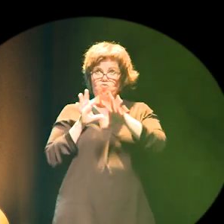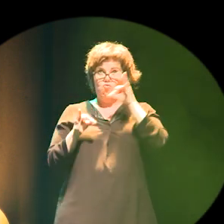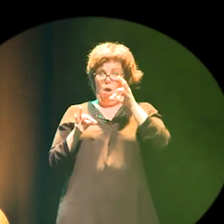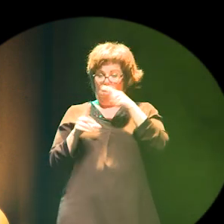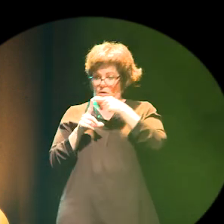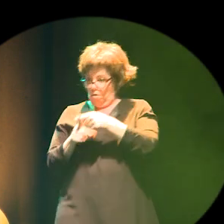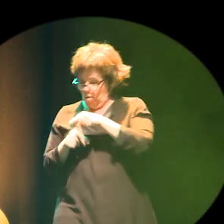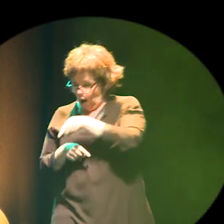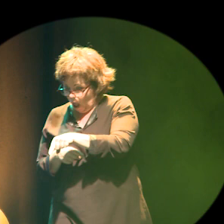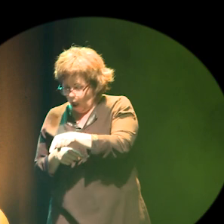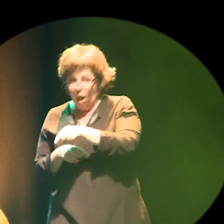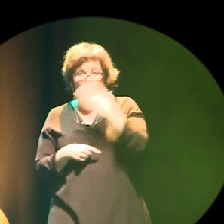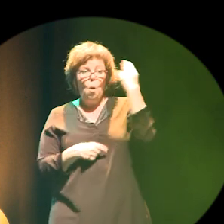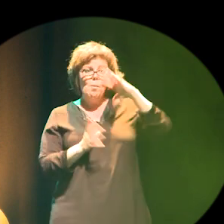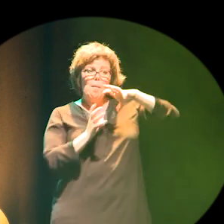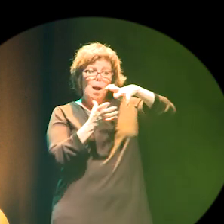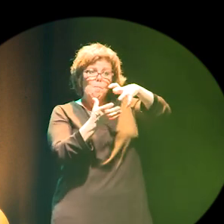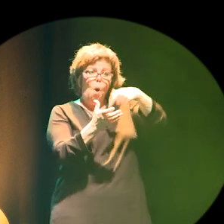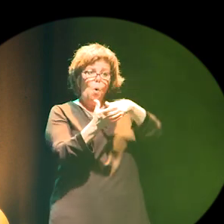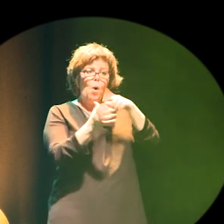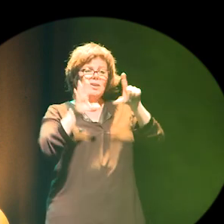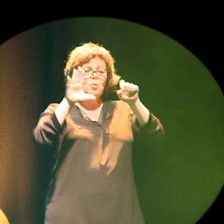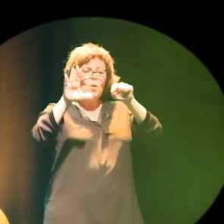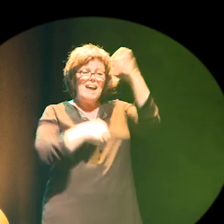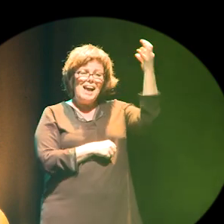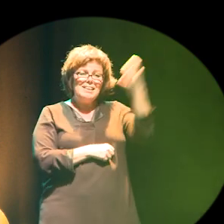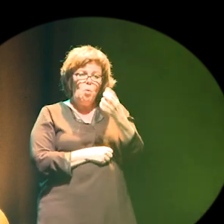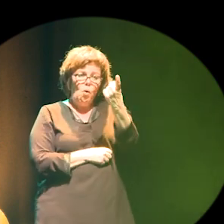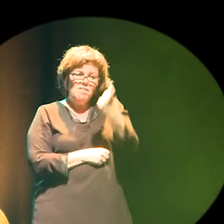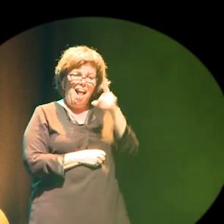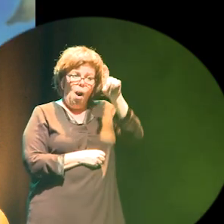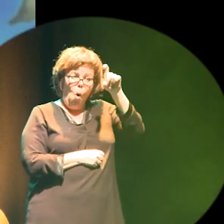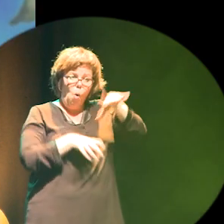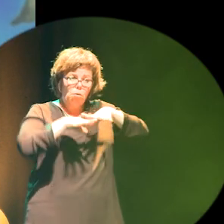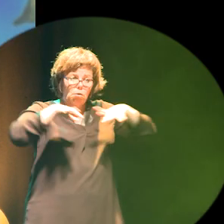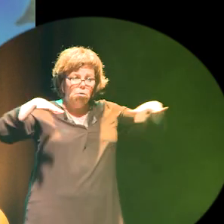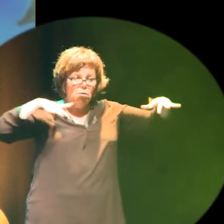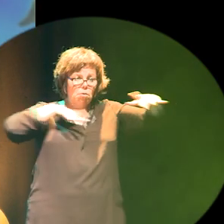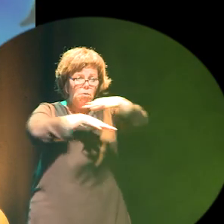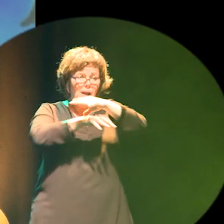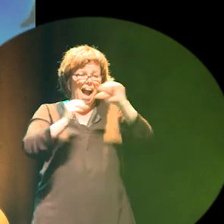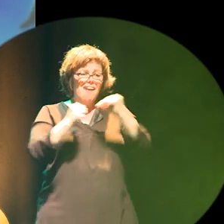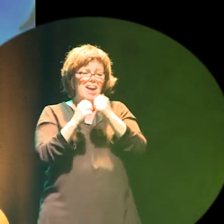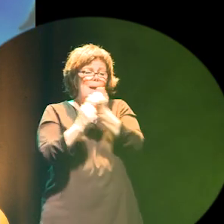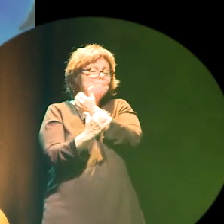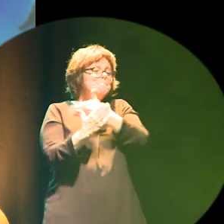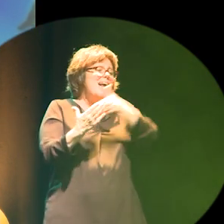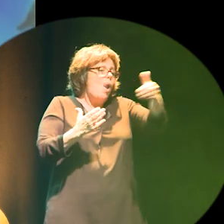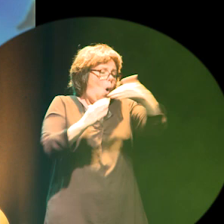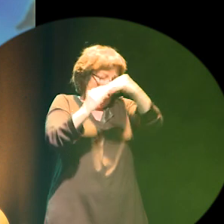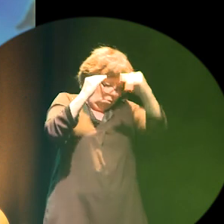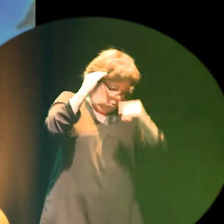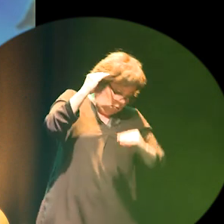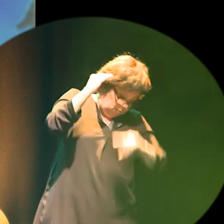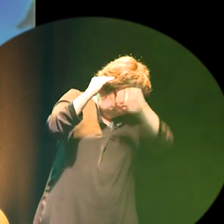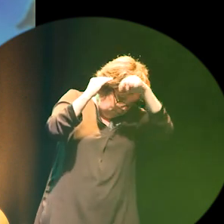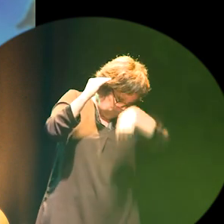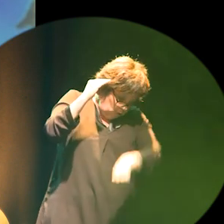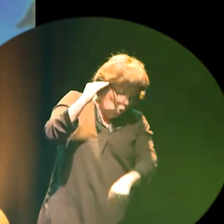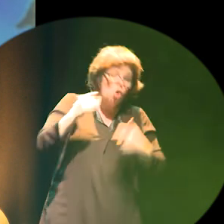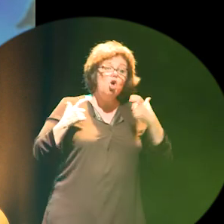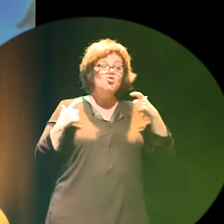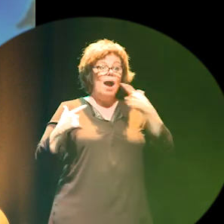c'est de l'eau. Sur plusieurs milliers de mètres de profondeur. Et j'ai de la chance, hein, le phytoplancton, c'est que dans les 200 premiers